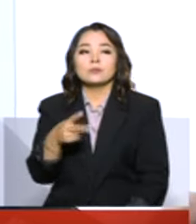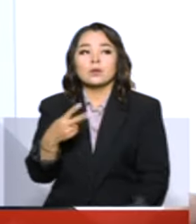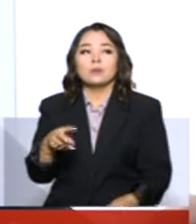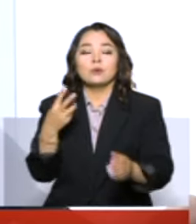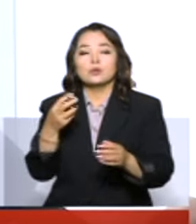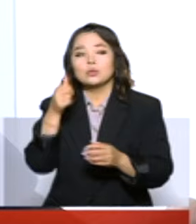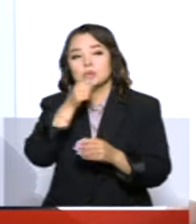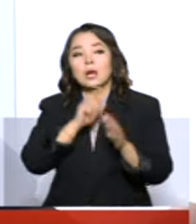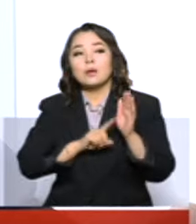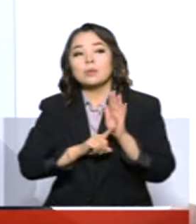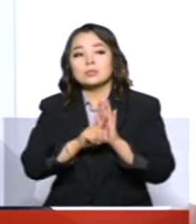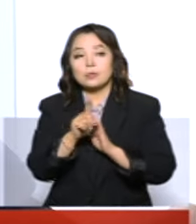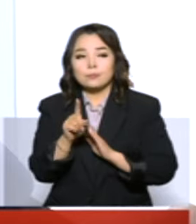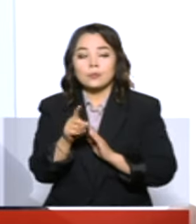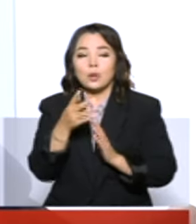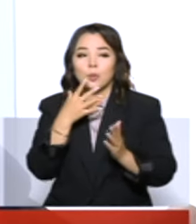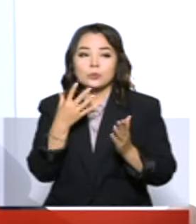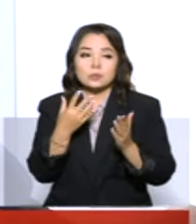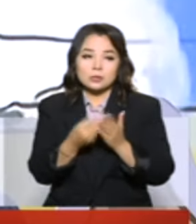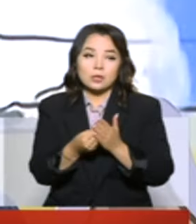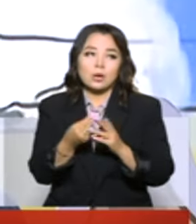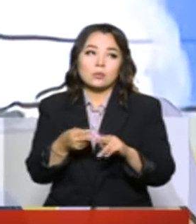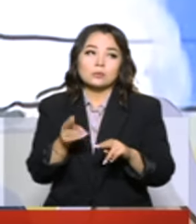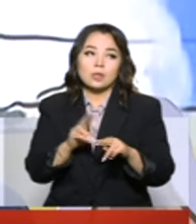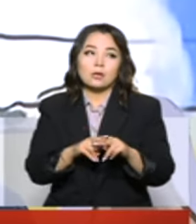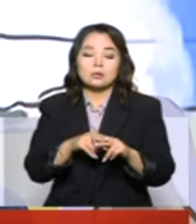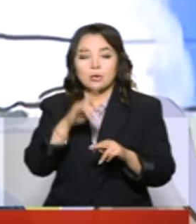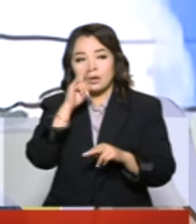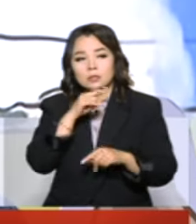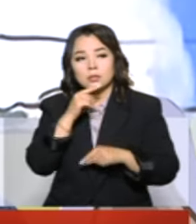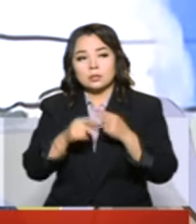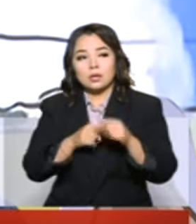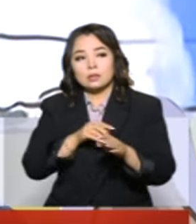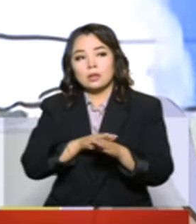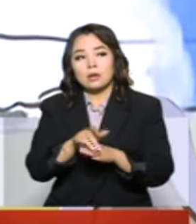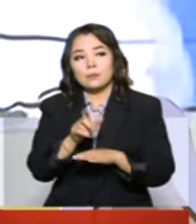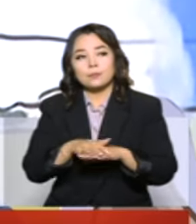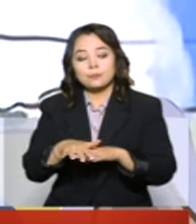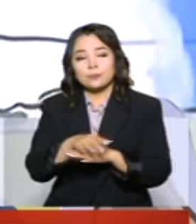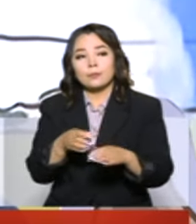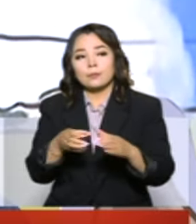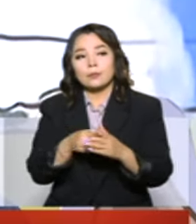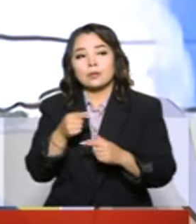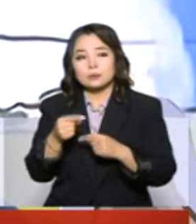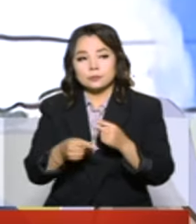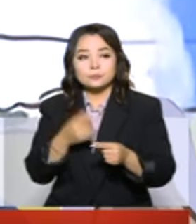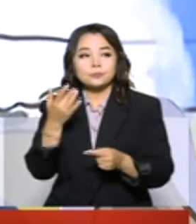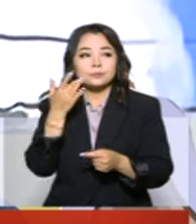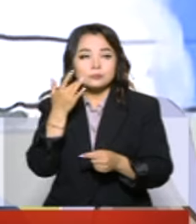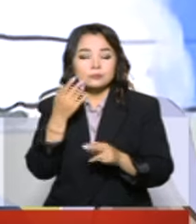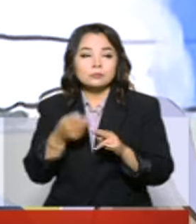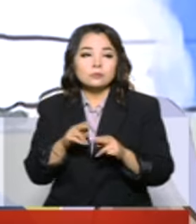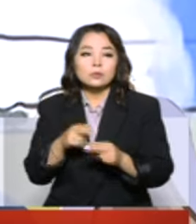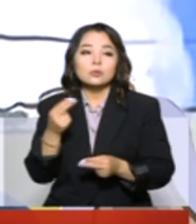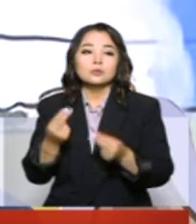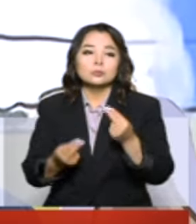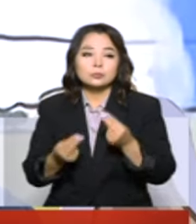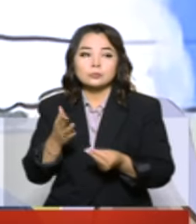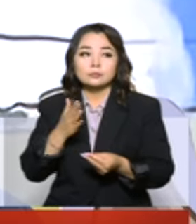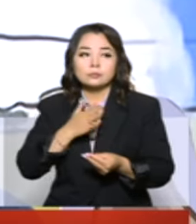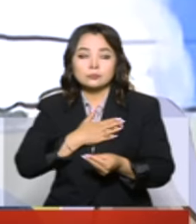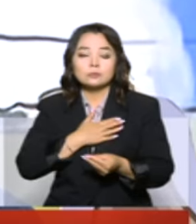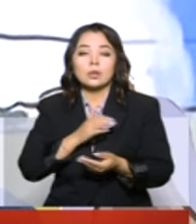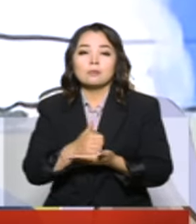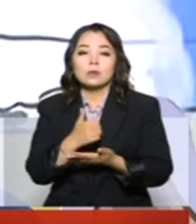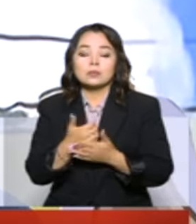2023 жылдан бастап өзіміздің осы қазақ халқының дәстүрінен келе жатқан ойындарымызды